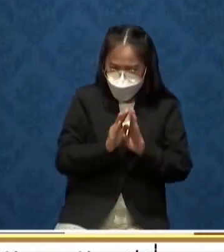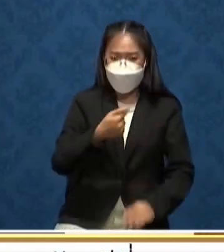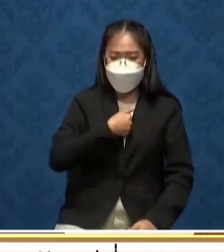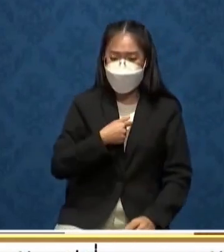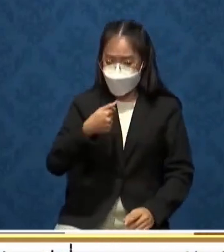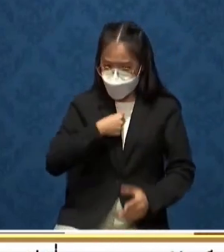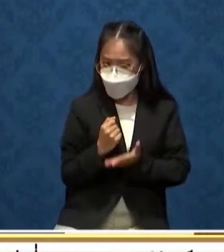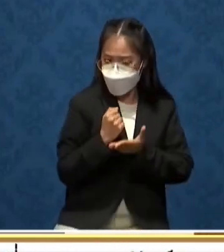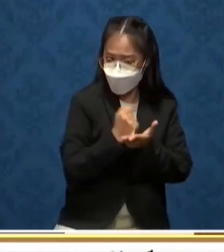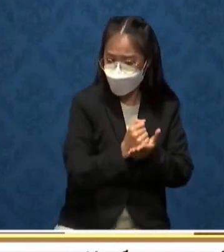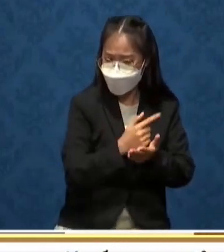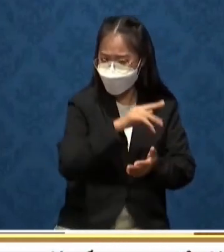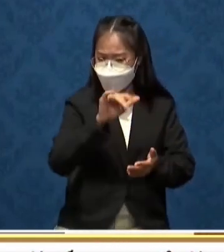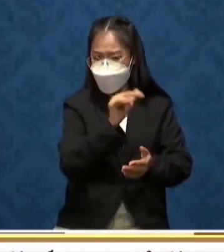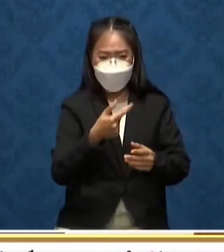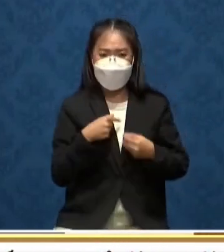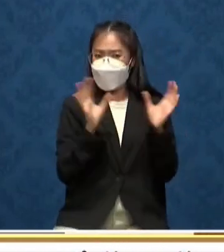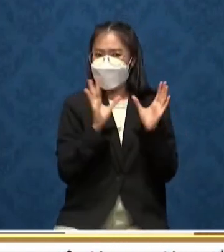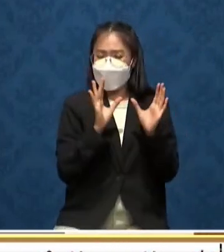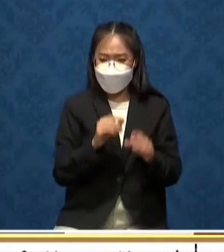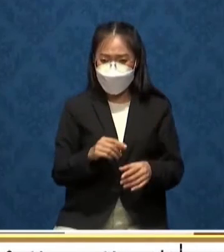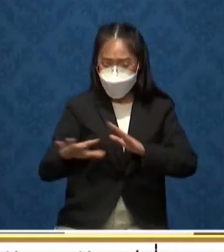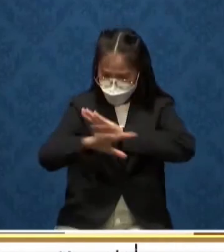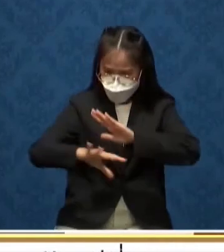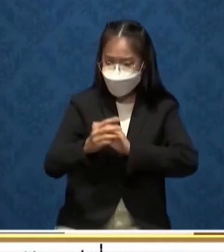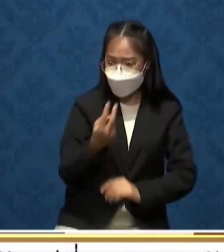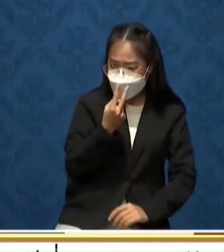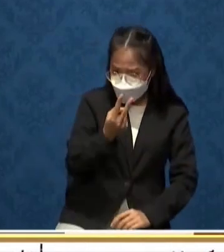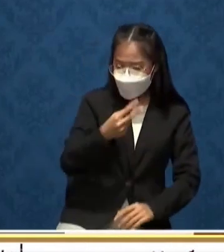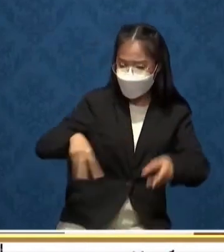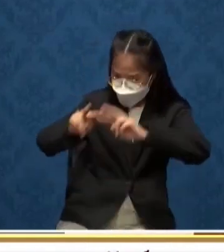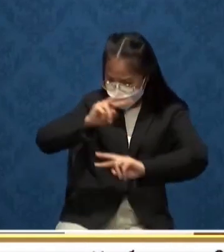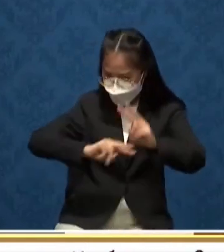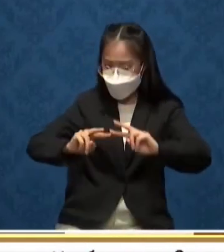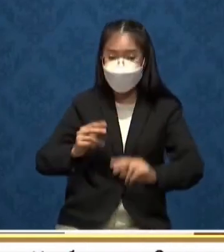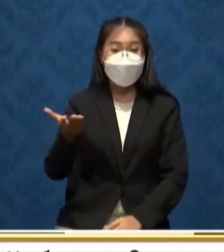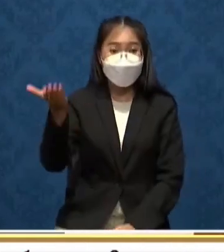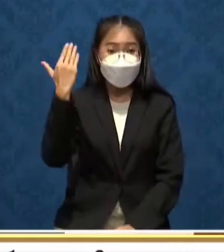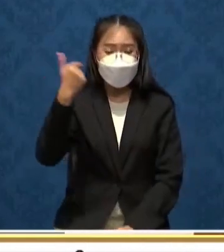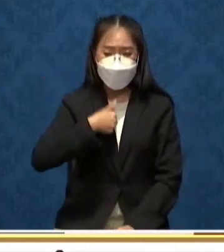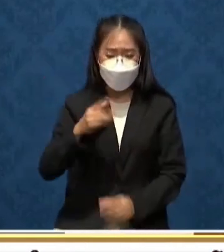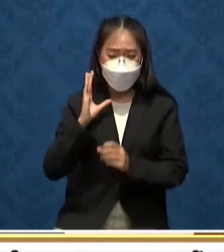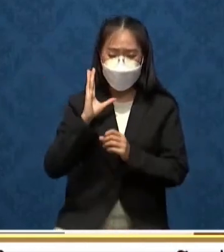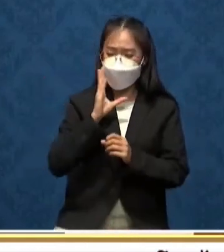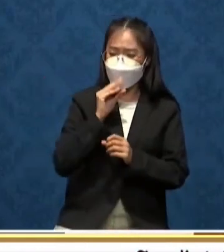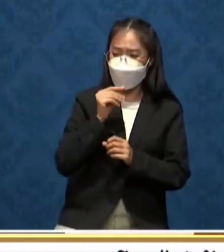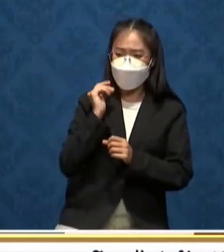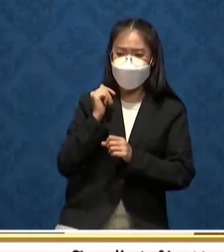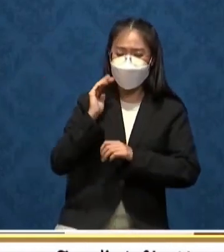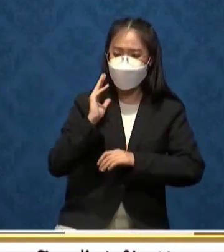เคยเอไปถ้ใครกไปตวสอบมา เวลาสมไก่อนเผมไมเหพูดเก่งแนี้เลยเฮ้ R